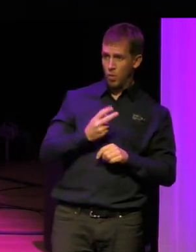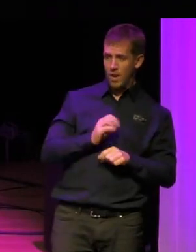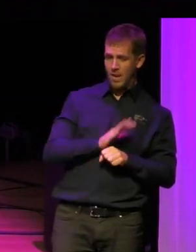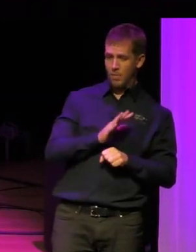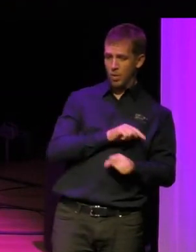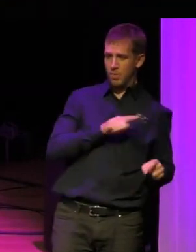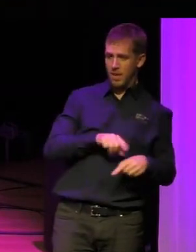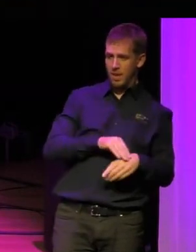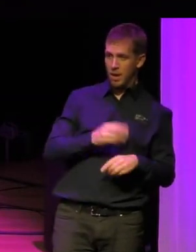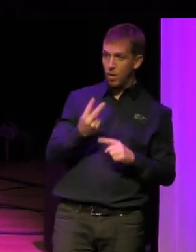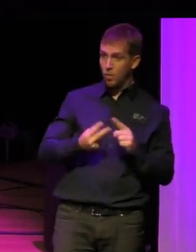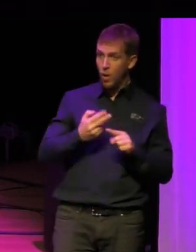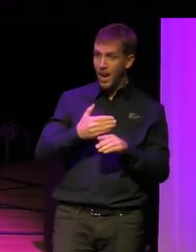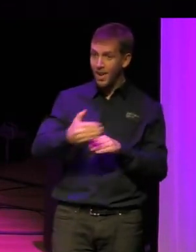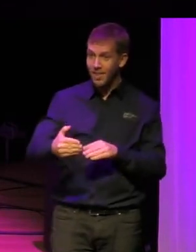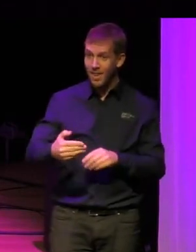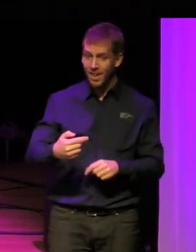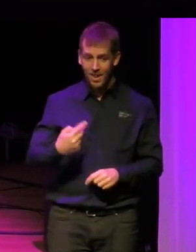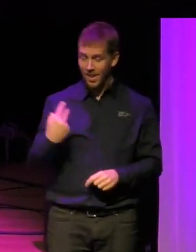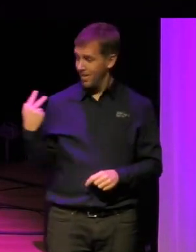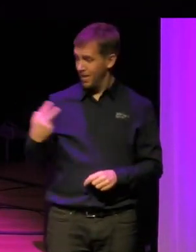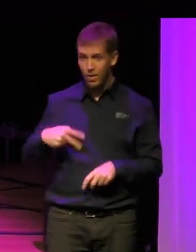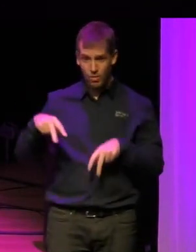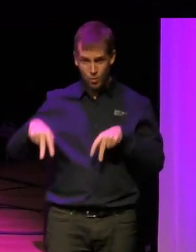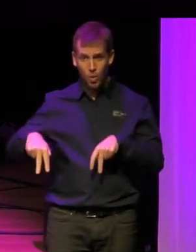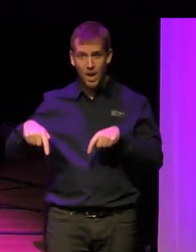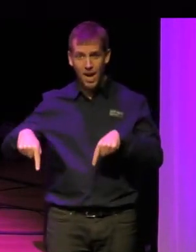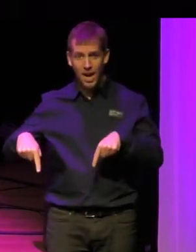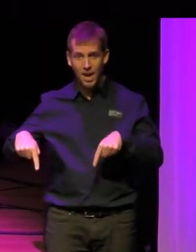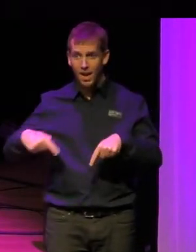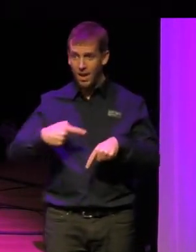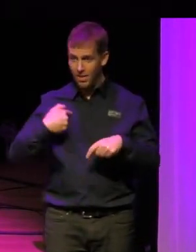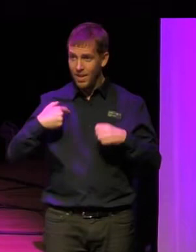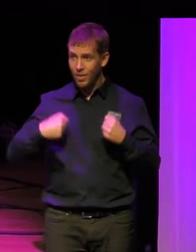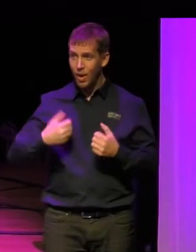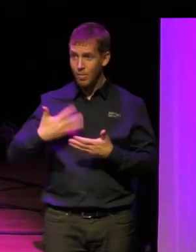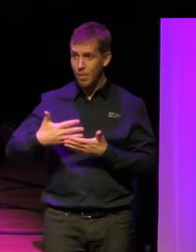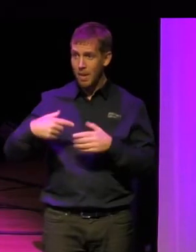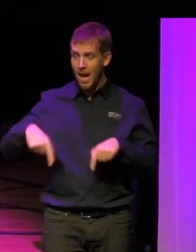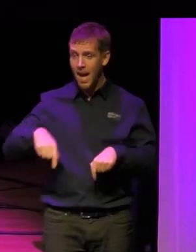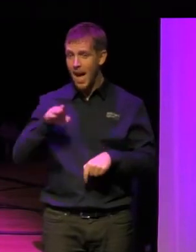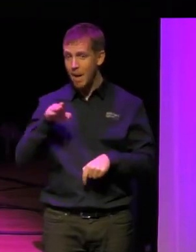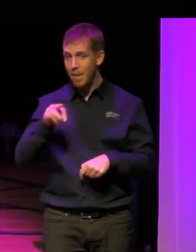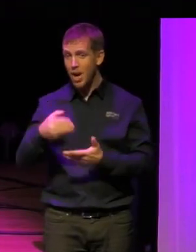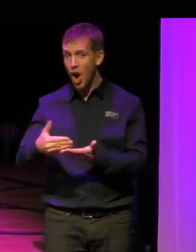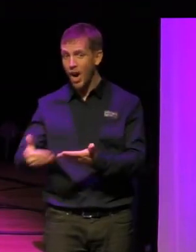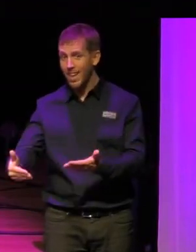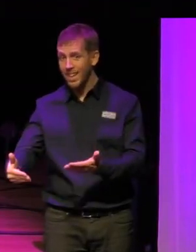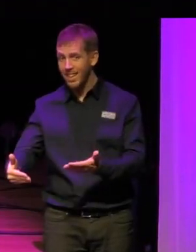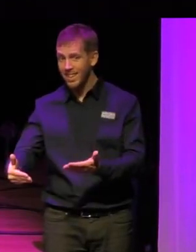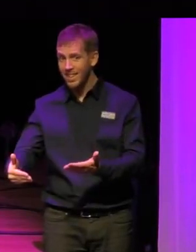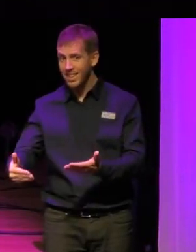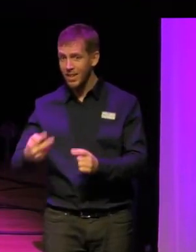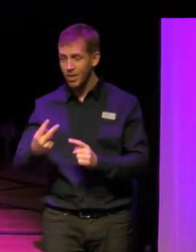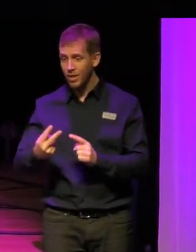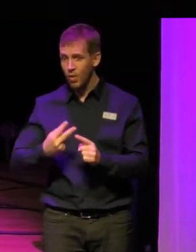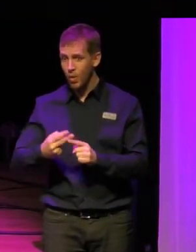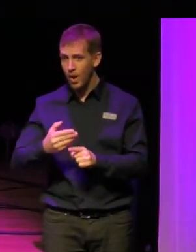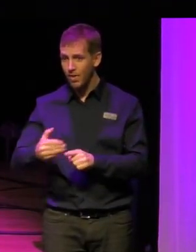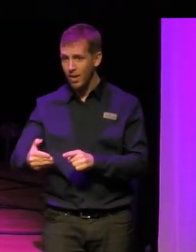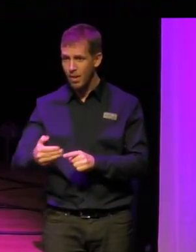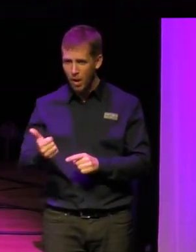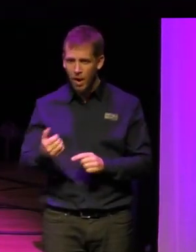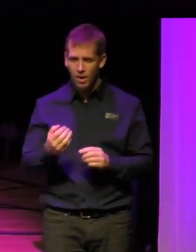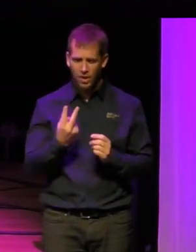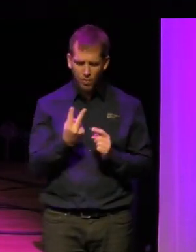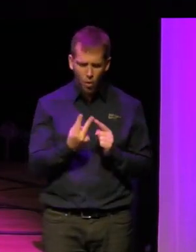2015 står vi här på scenen och ska vi prata i MR-dagarna. Vi har lärt oss bara